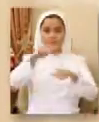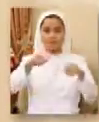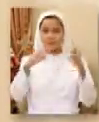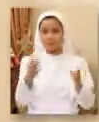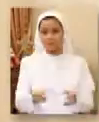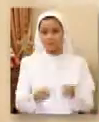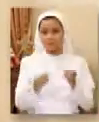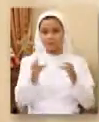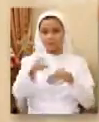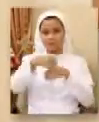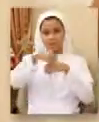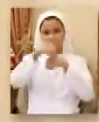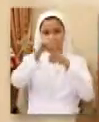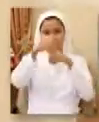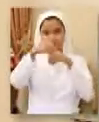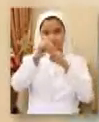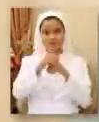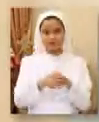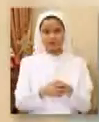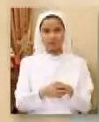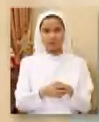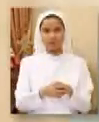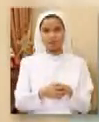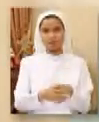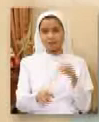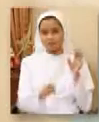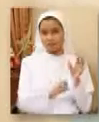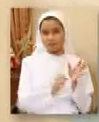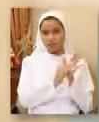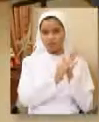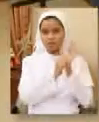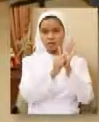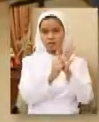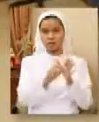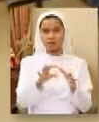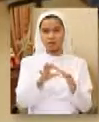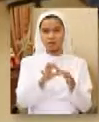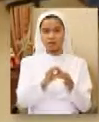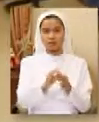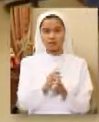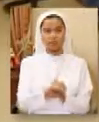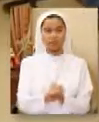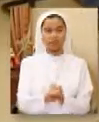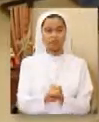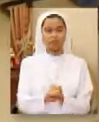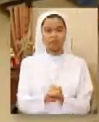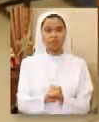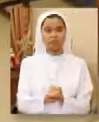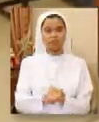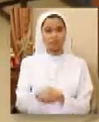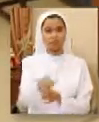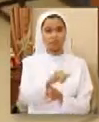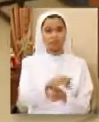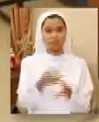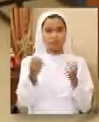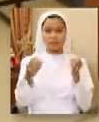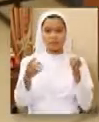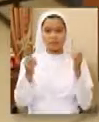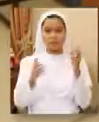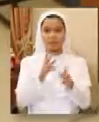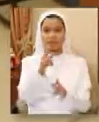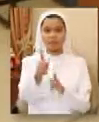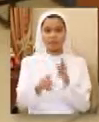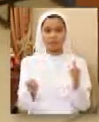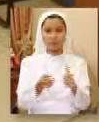insenso, yung uso. Symbol ng exciting yun sa mga parishioners, Bishop, pag mga ganyan. Talagang they nag-a-attend. Maraming ang mga parishioners na